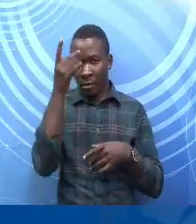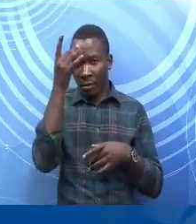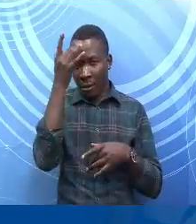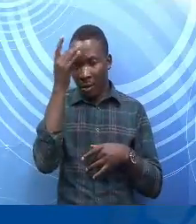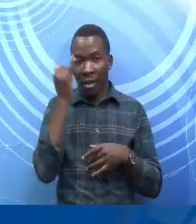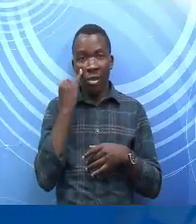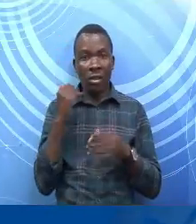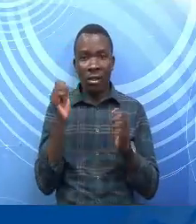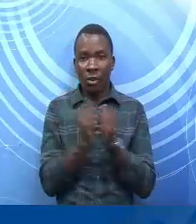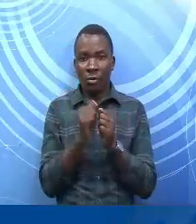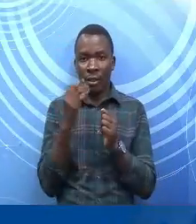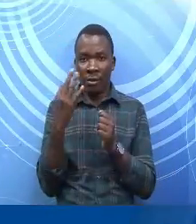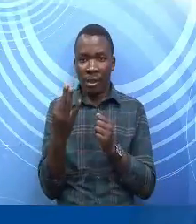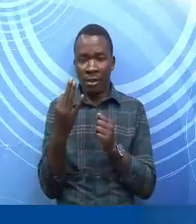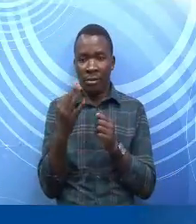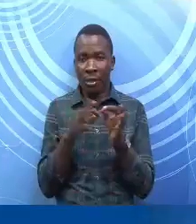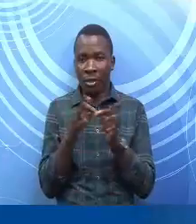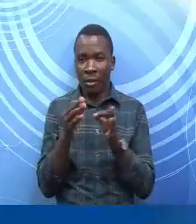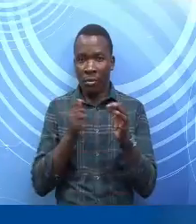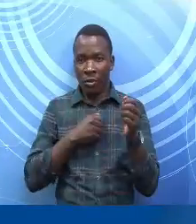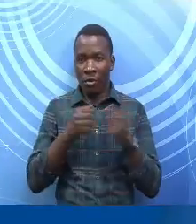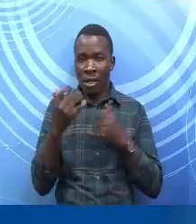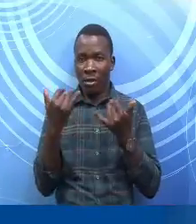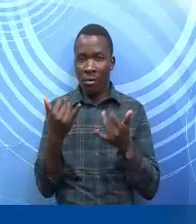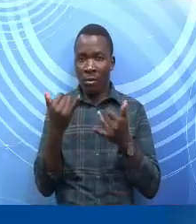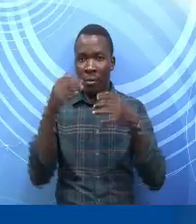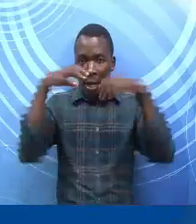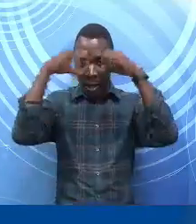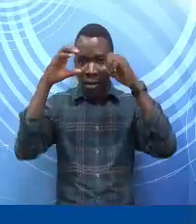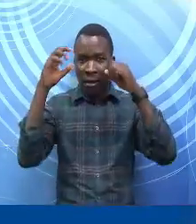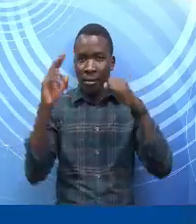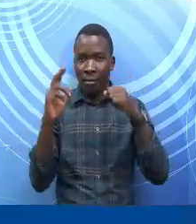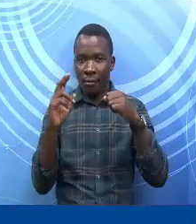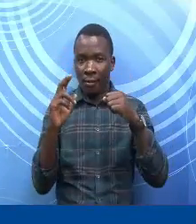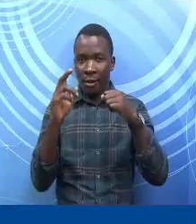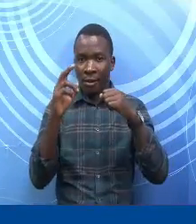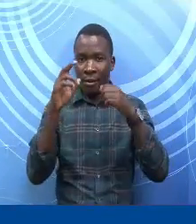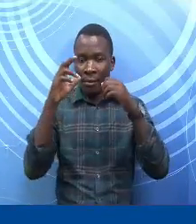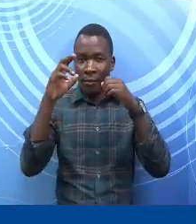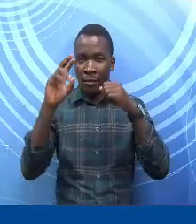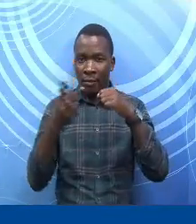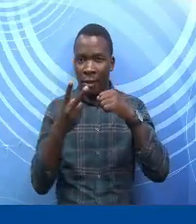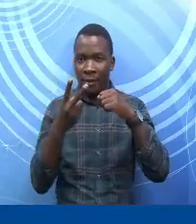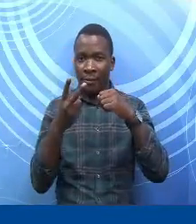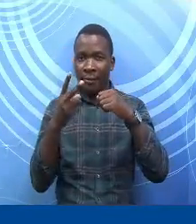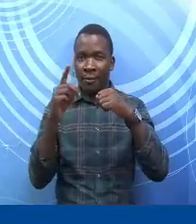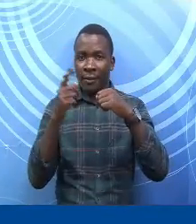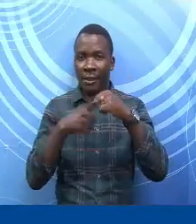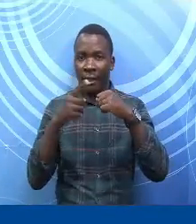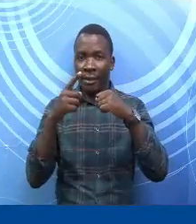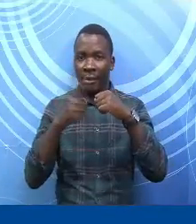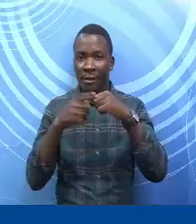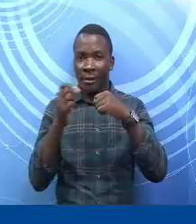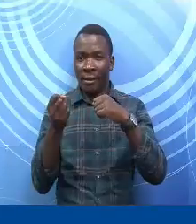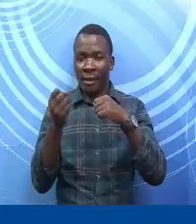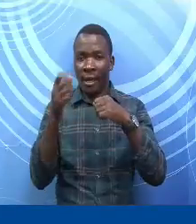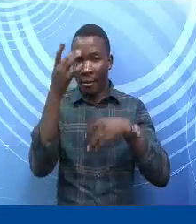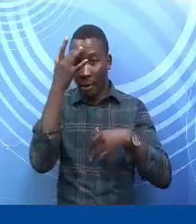bakabangwa ari 13, bivuze yuko mu Rwanda uyu munsi hafashwe ibipimo 2355. Abakirwaye rero murumva ko ari